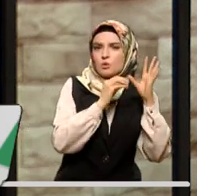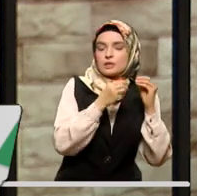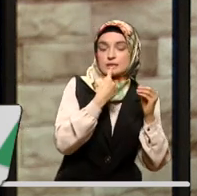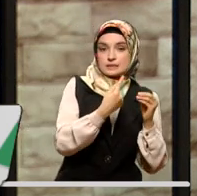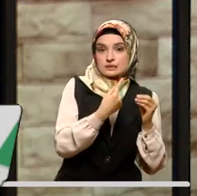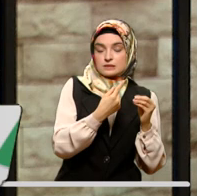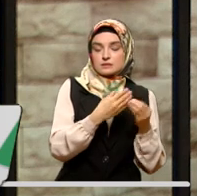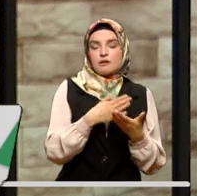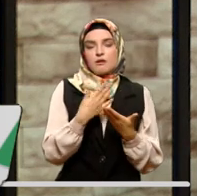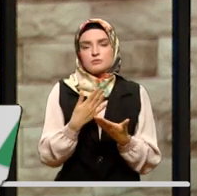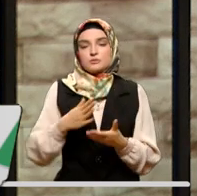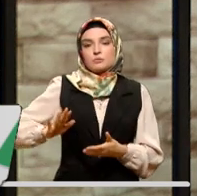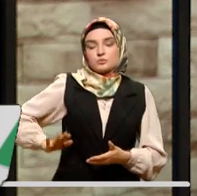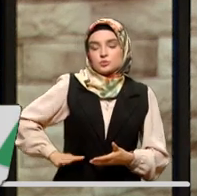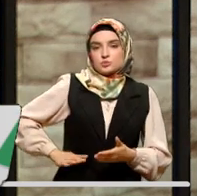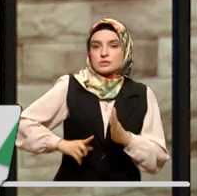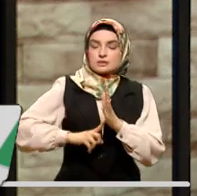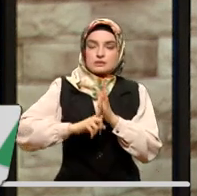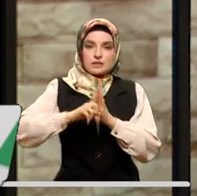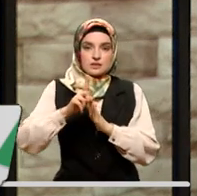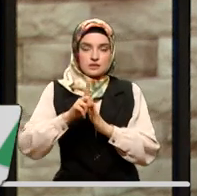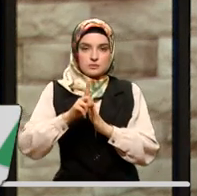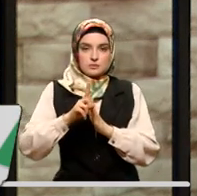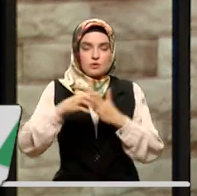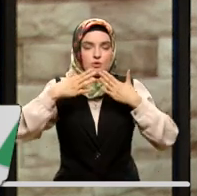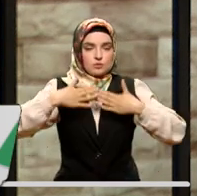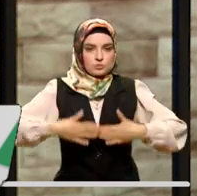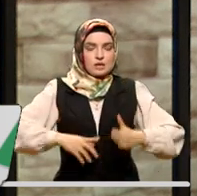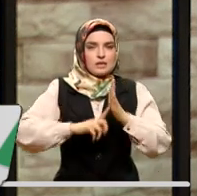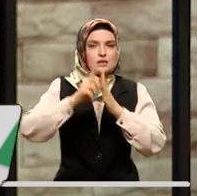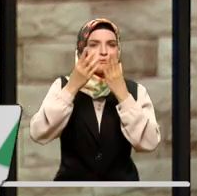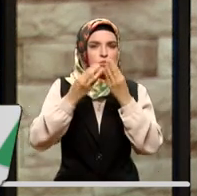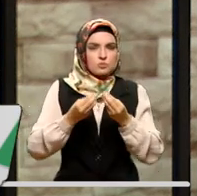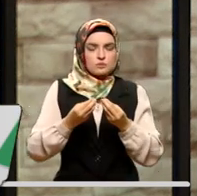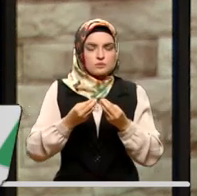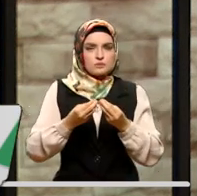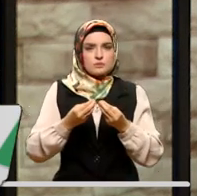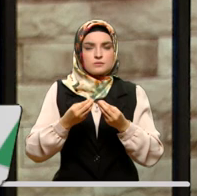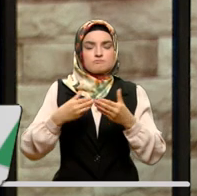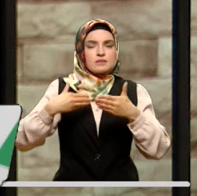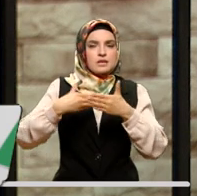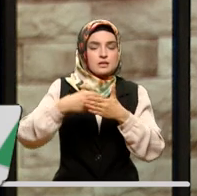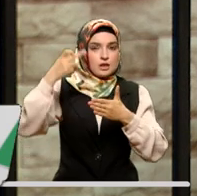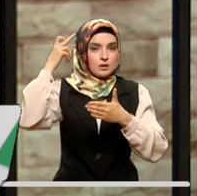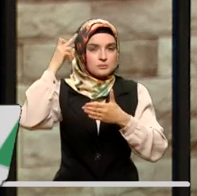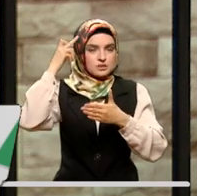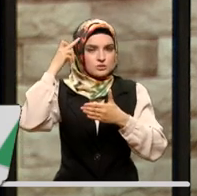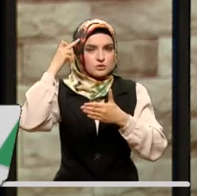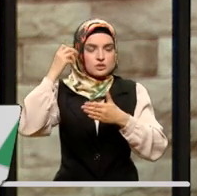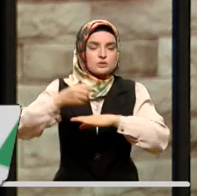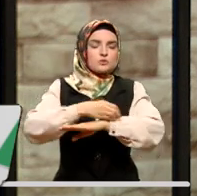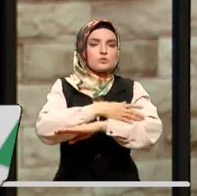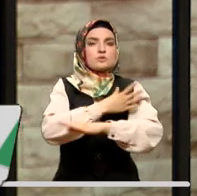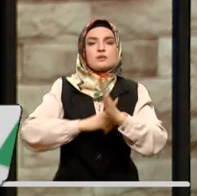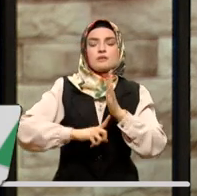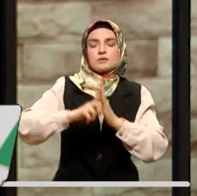yaparken aslında çocuğun gelişiminde biyolojik gelişimi olduğu kadar psikolojik ve duygusal gelişiminde de